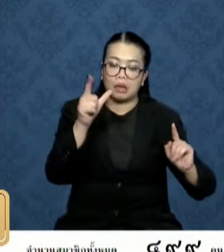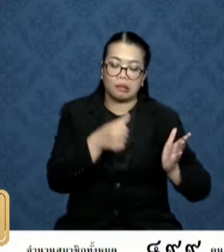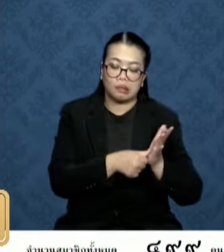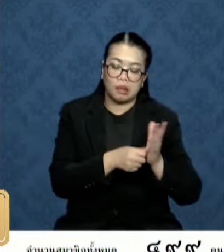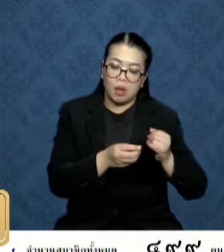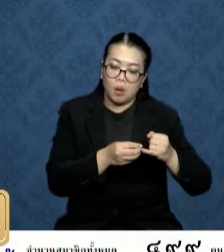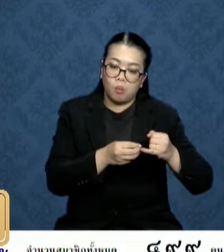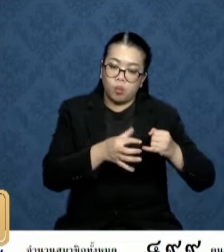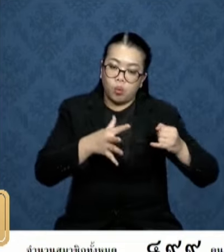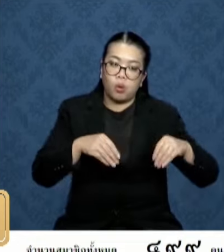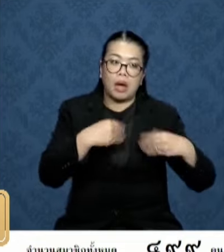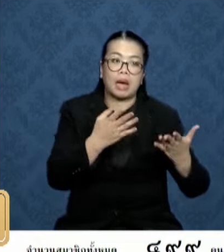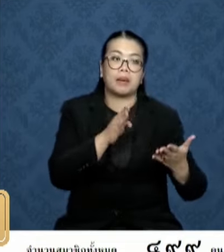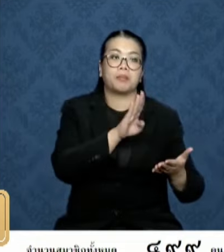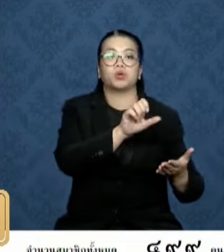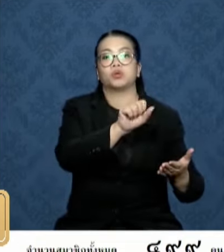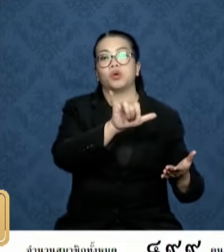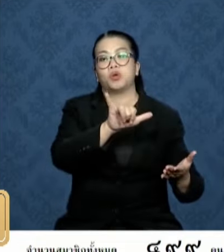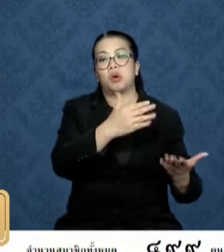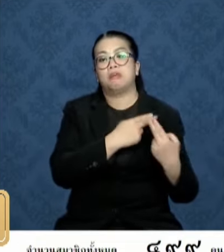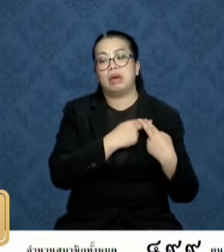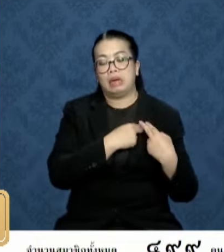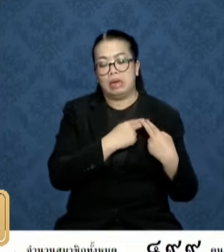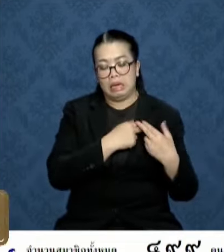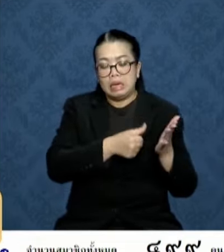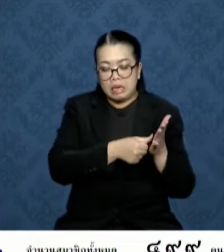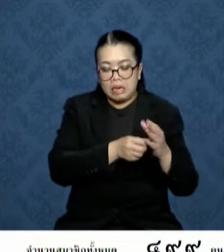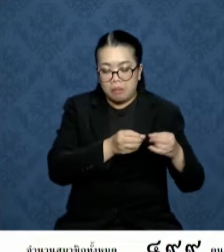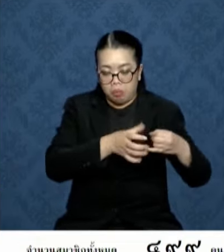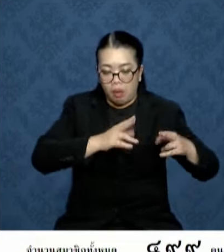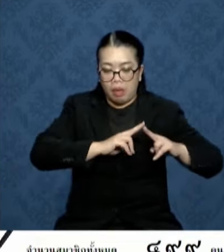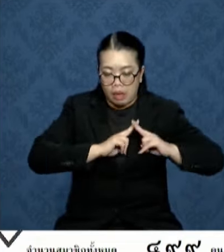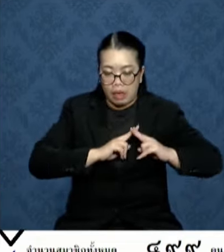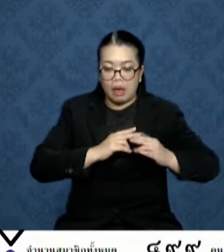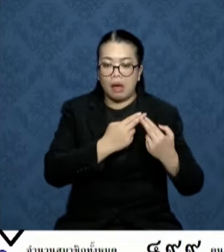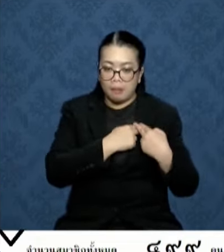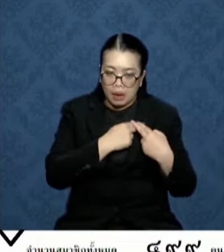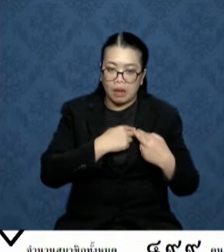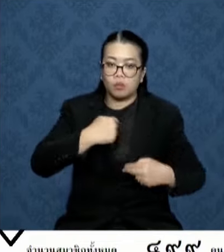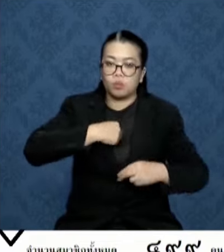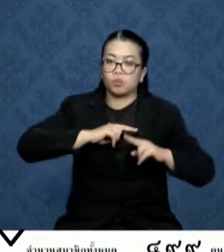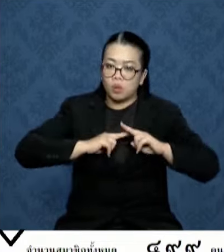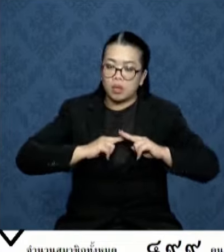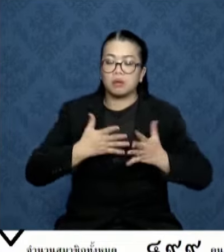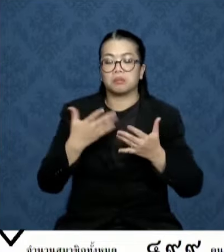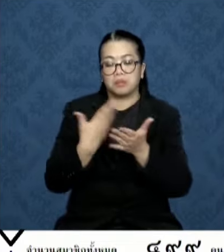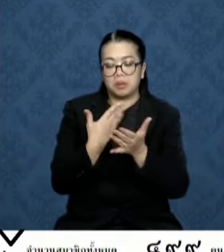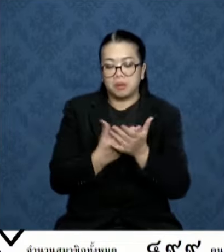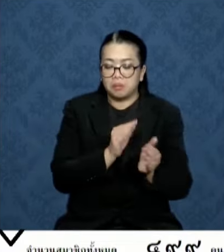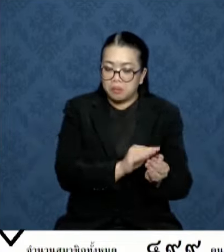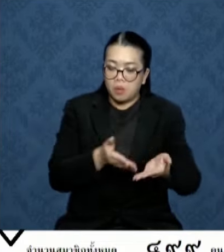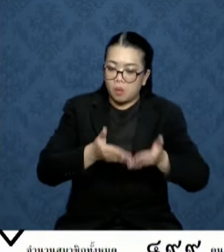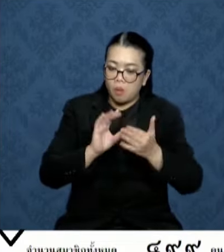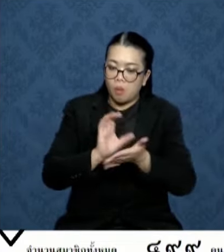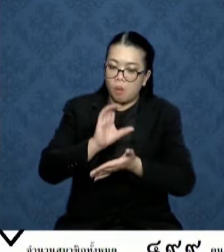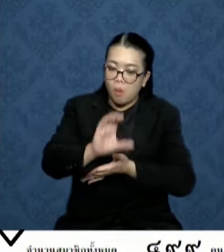ให้กบบ.ครับธนาคารออมสิน มาตรการแ้นี่นอกระบบวเงิน 7,500 ล้านวงเงิเห่านี้กไมมกตงงบ